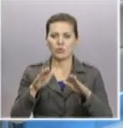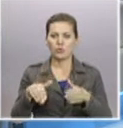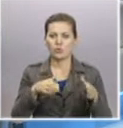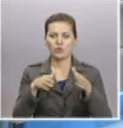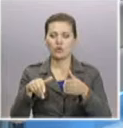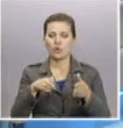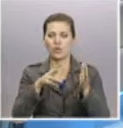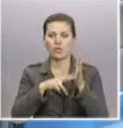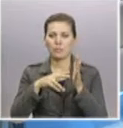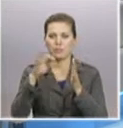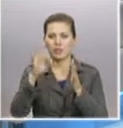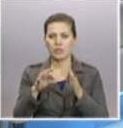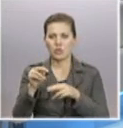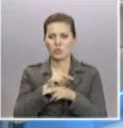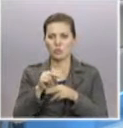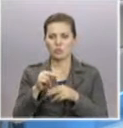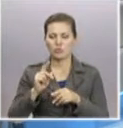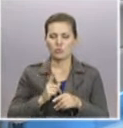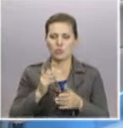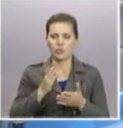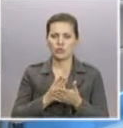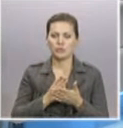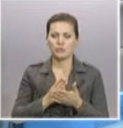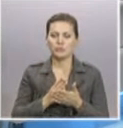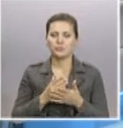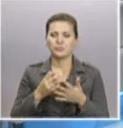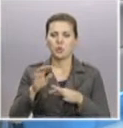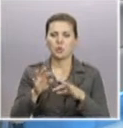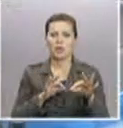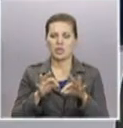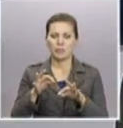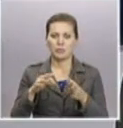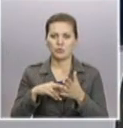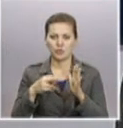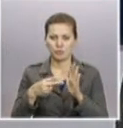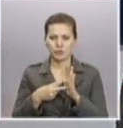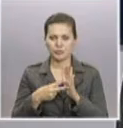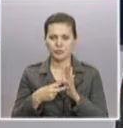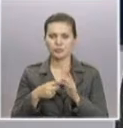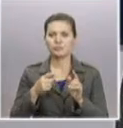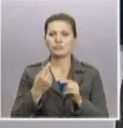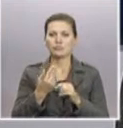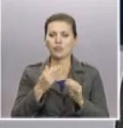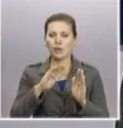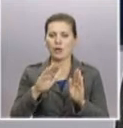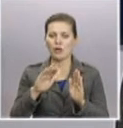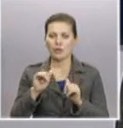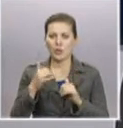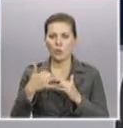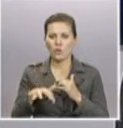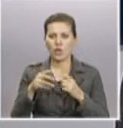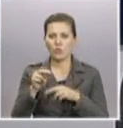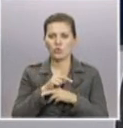жабын 80% жөндейміз деп күтіп отырмыз, жоспарлап отырмыз. Одан басқа орташа